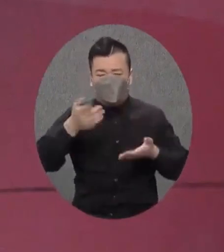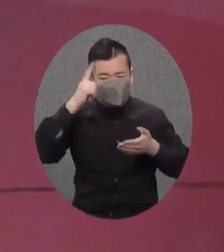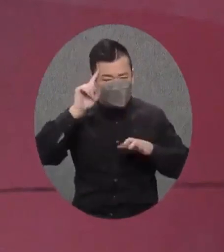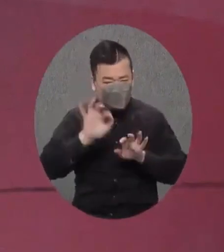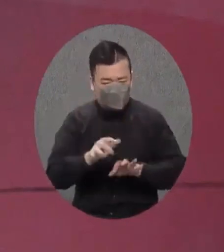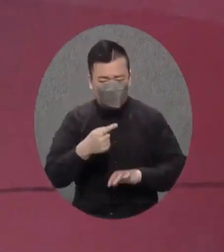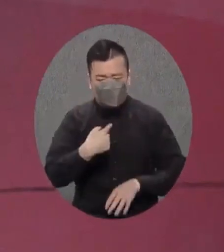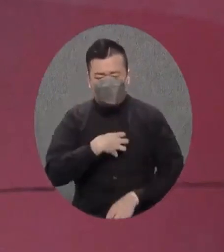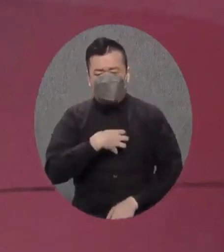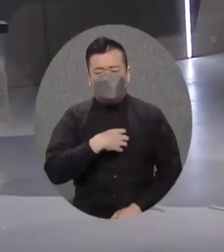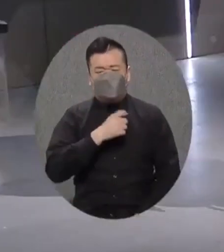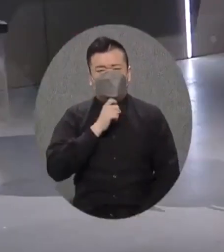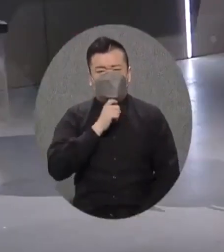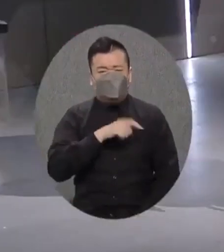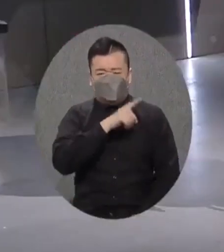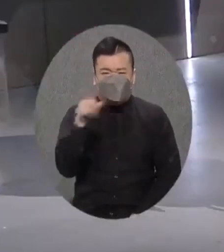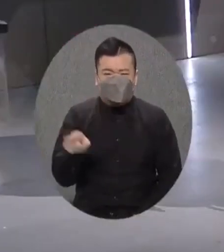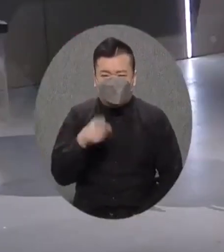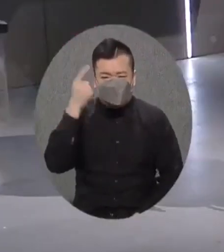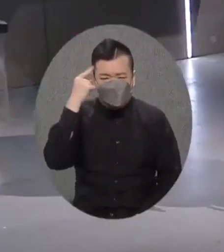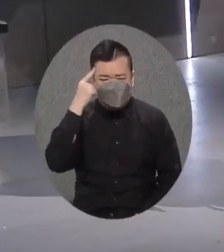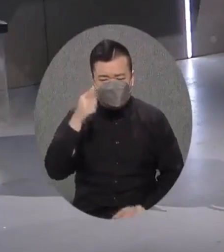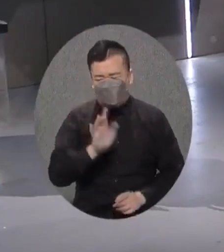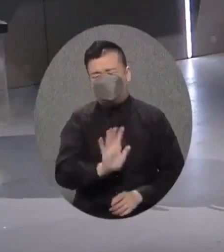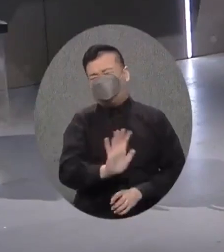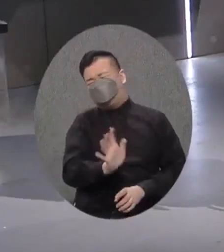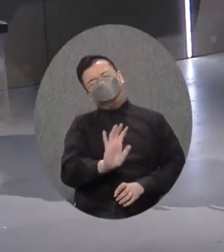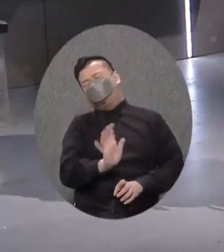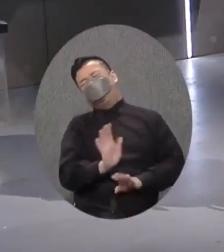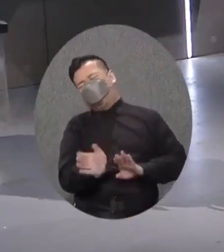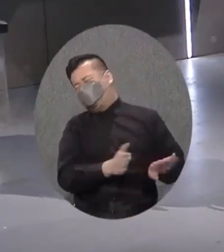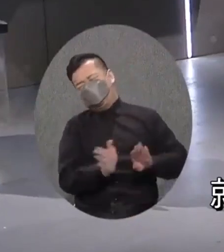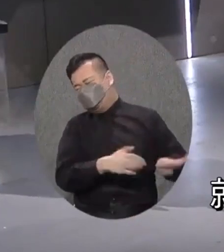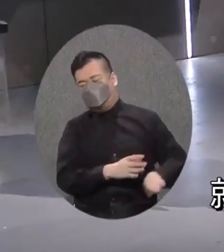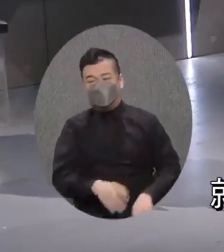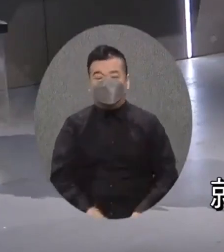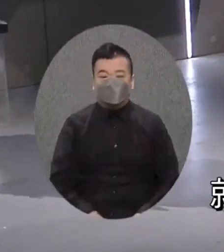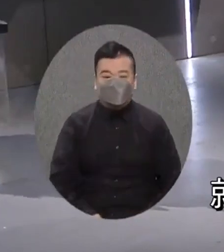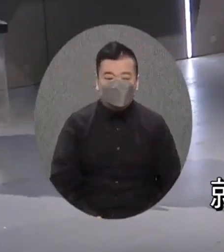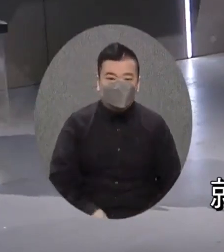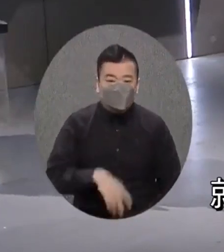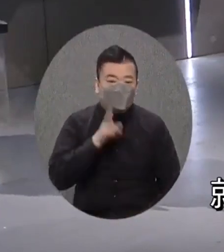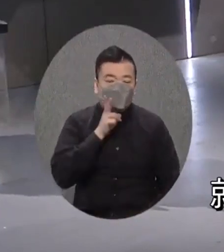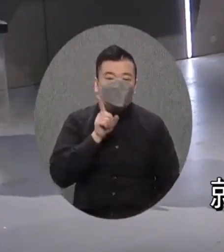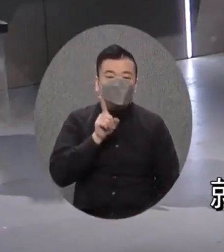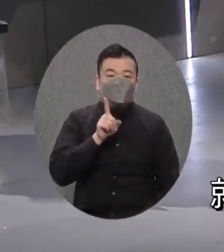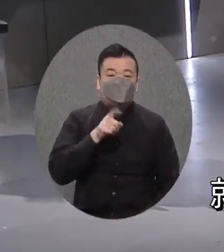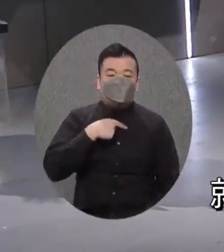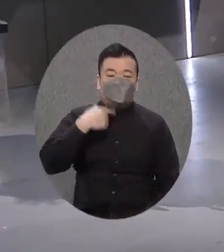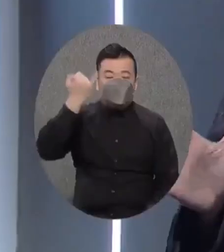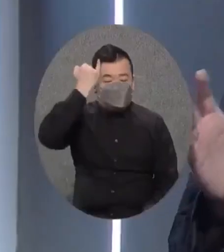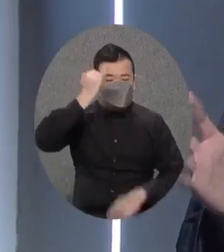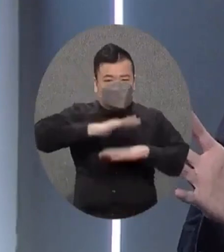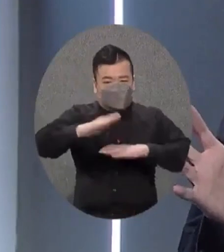腦味的話，會大家會想盡量避開它。 我也想問這個問題，就是例如我們作為不懂版畫的